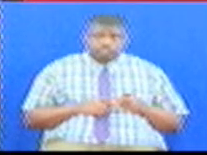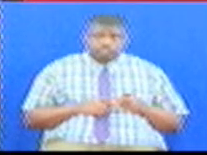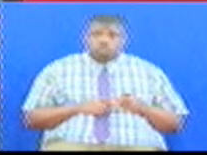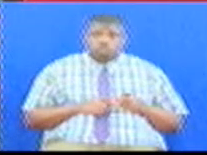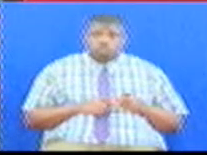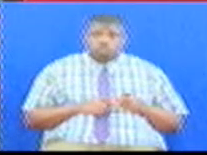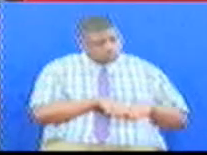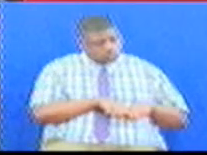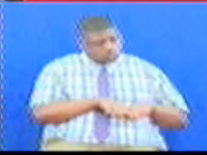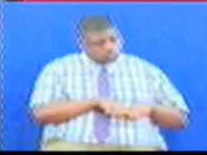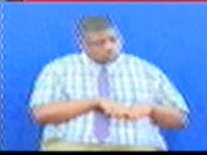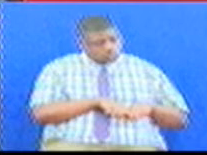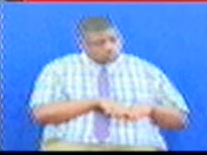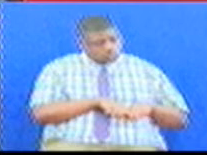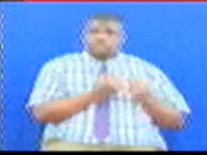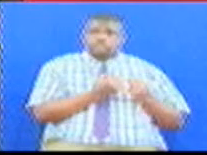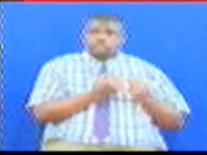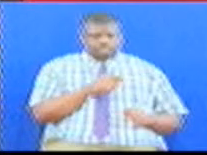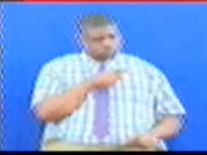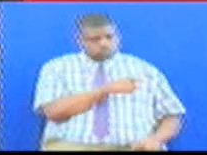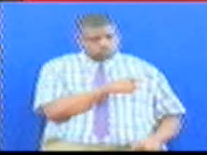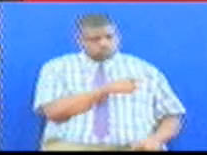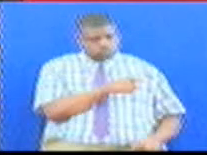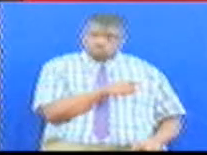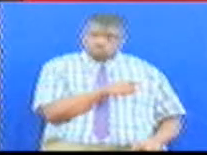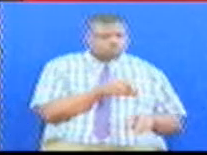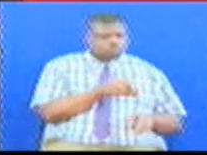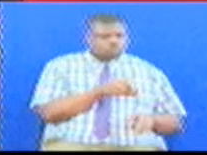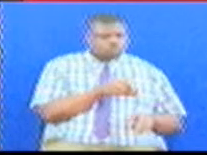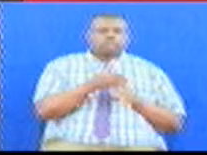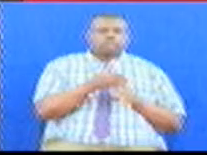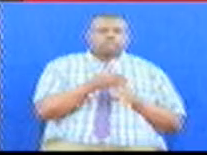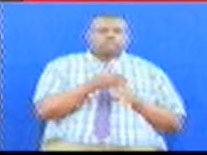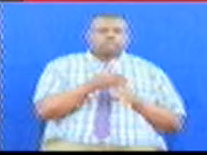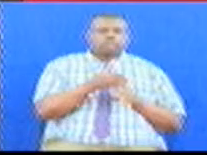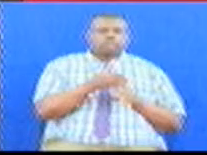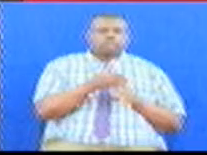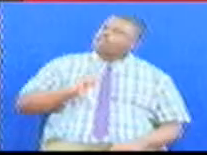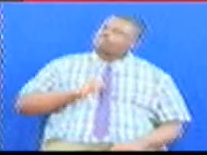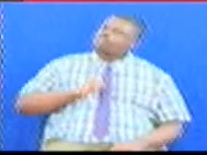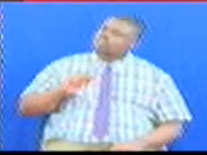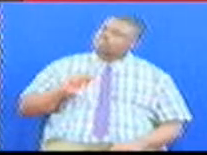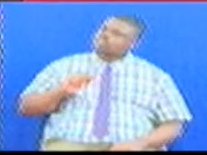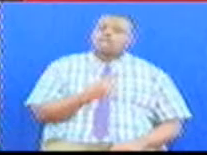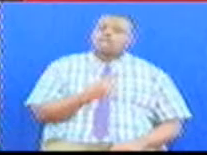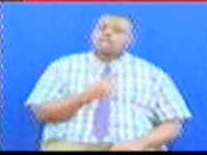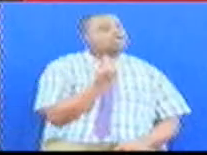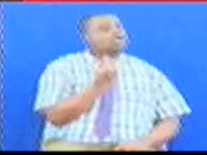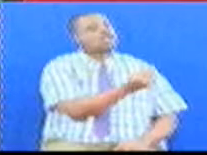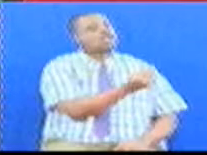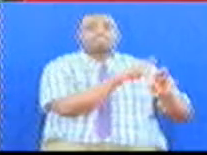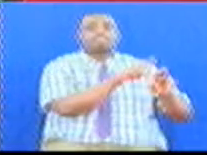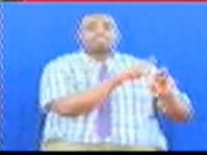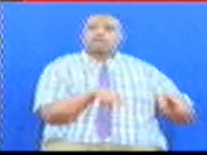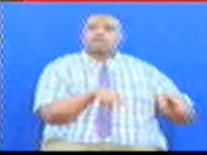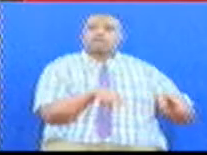uvunjifu huu uwe wewe umehusika mwenyewe binafsi ndio uende kufungua mashtaka kule,